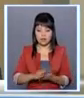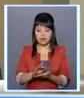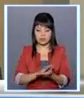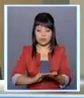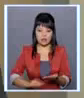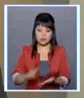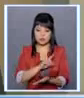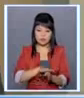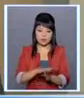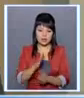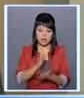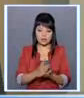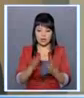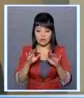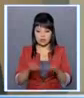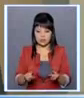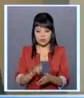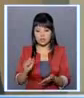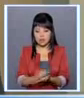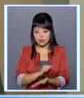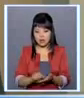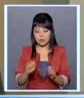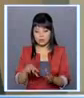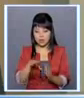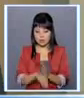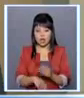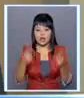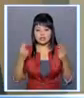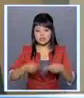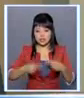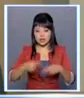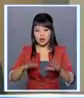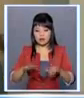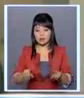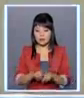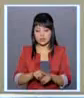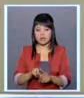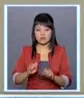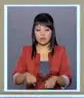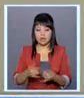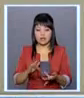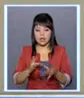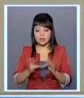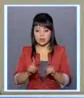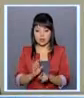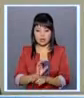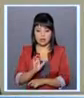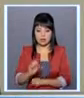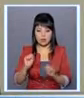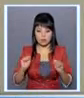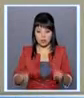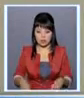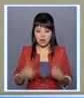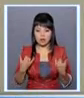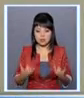құжаттарды электронды түрде бекітіп, кеден органына интернет арқылы жібере алады. Әрине, бір күннің мәселесі